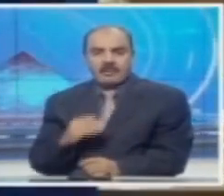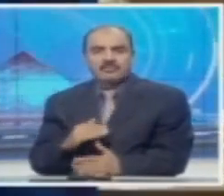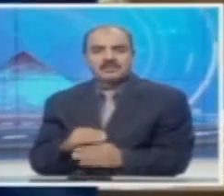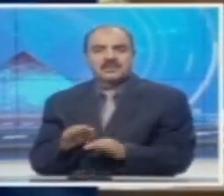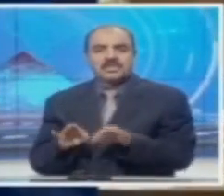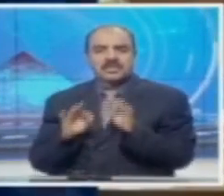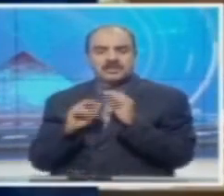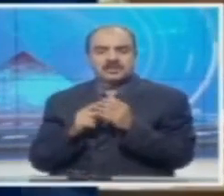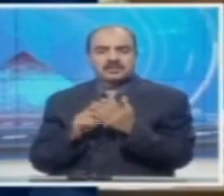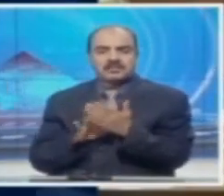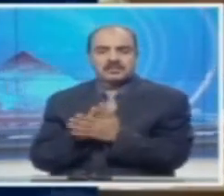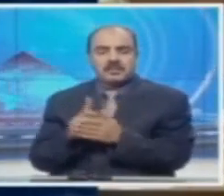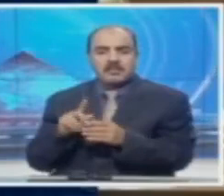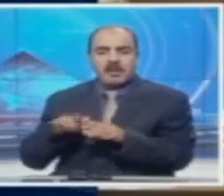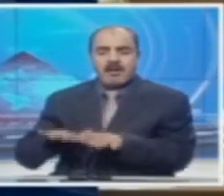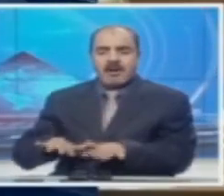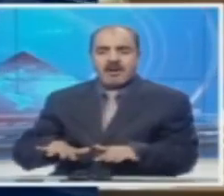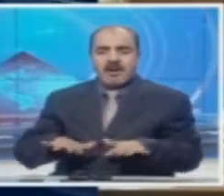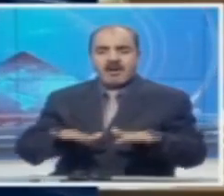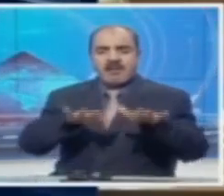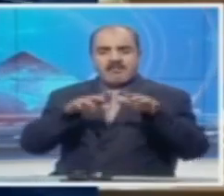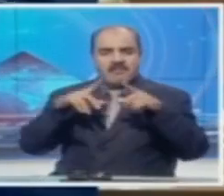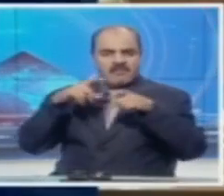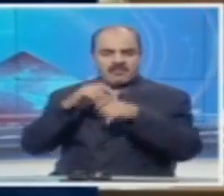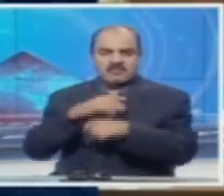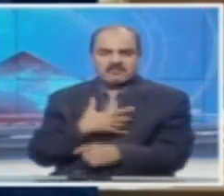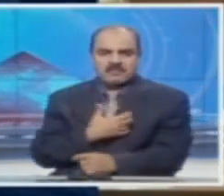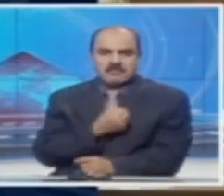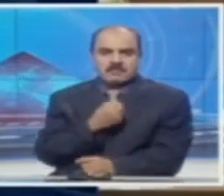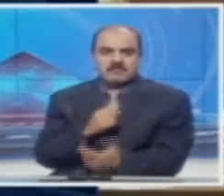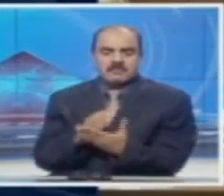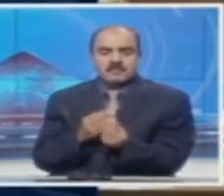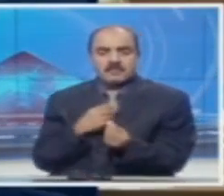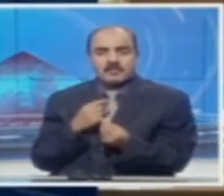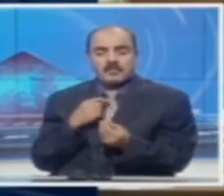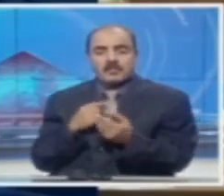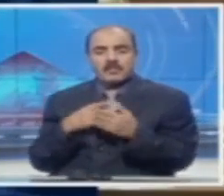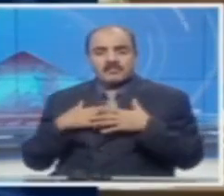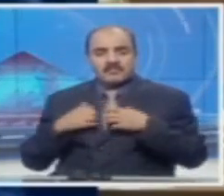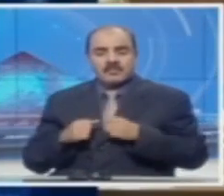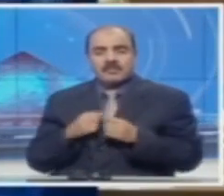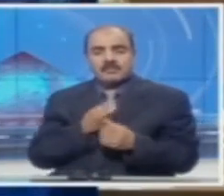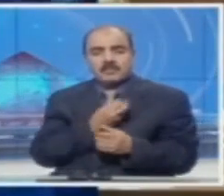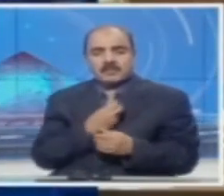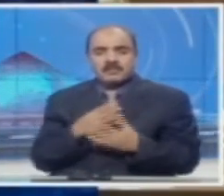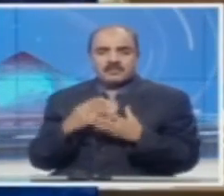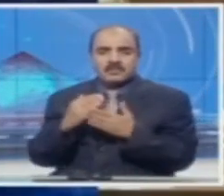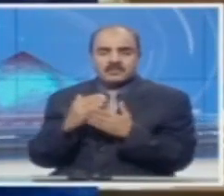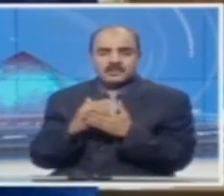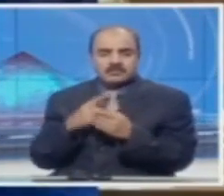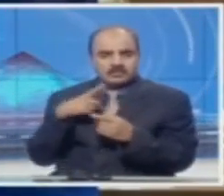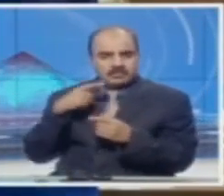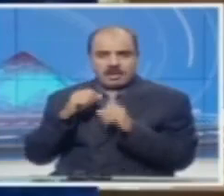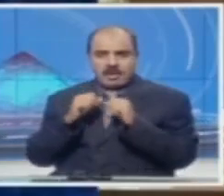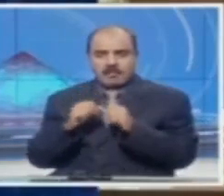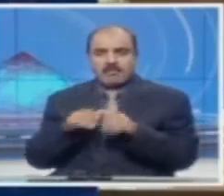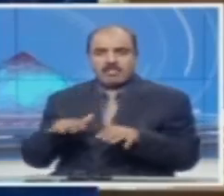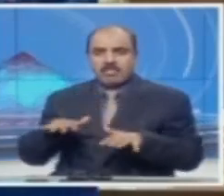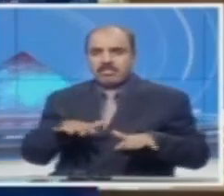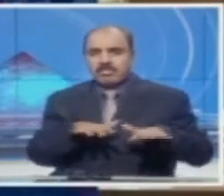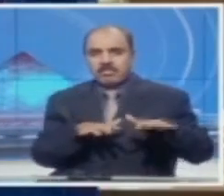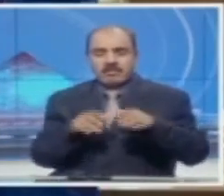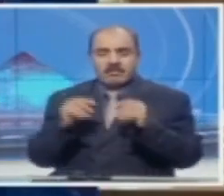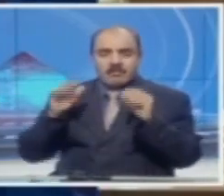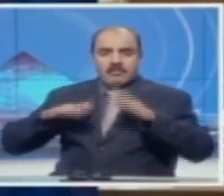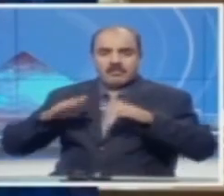للاطلاع على مستجدات أزمة الفيضانات في باكستان. استعرض وزير الصحة الباكستاني أبعاد الأزمة التي تسببت فيها